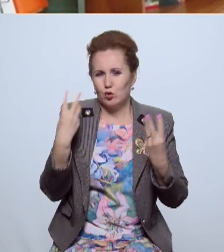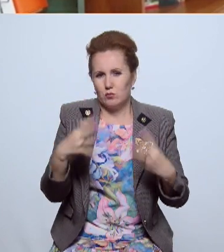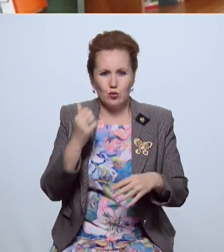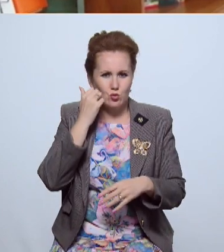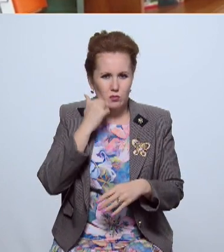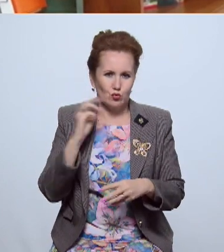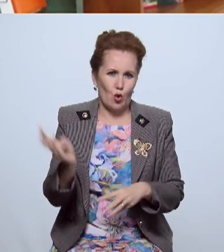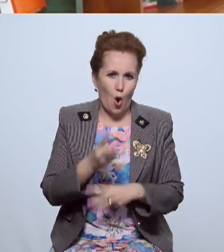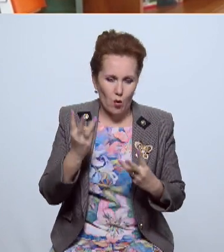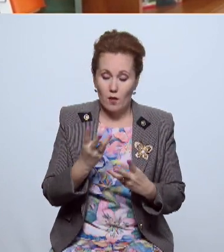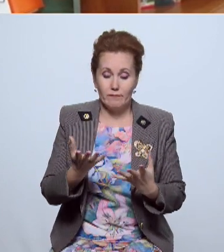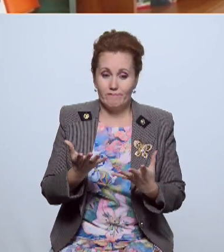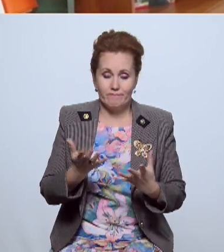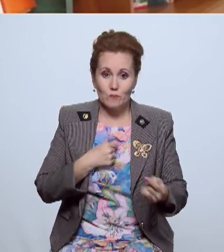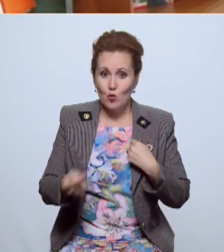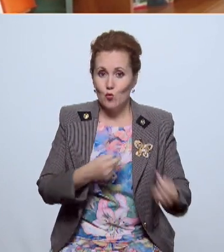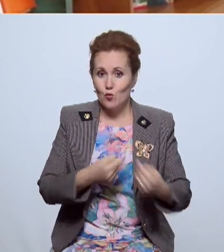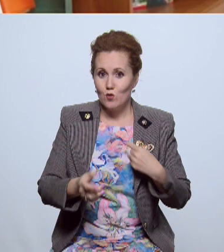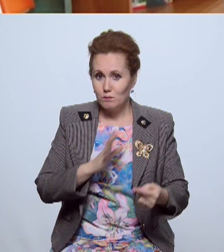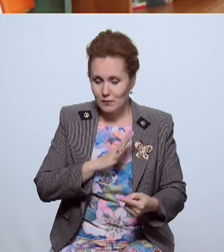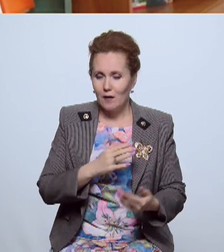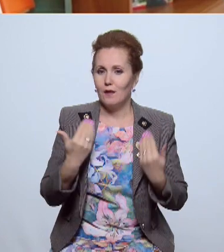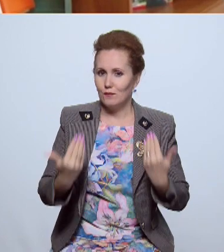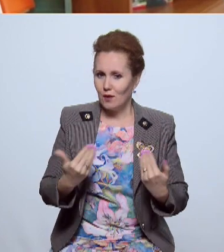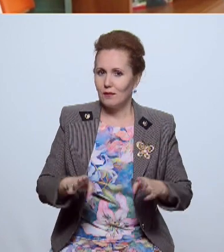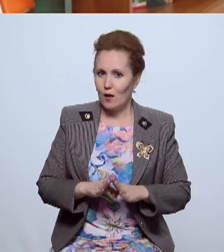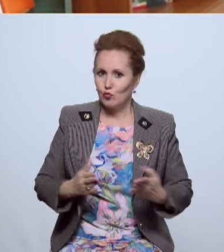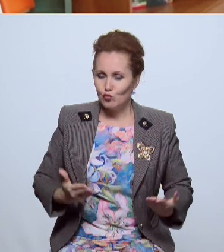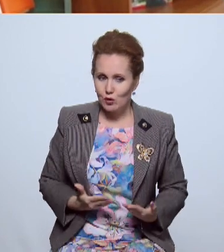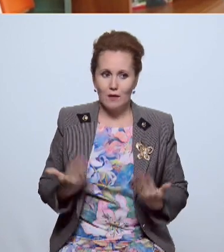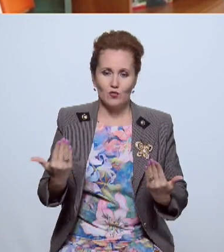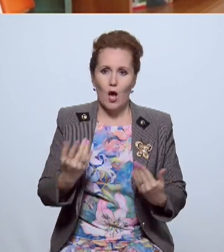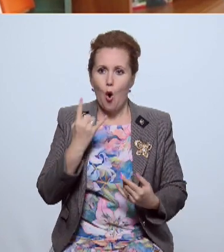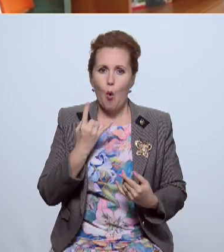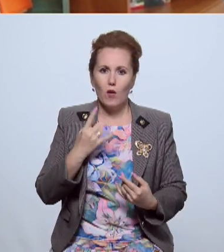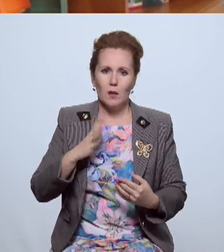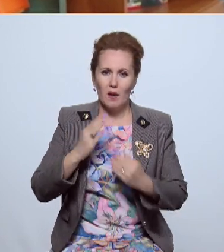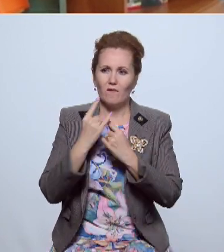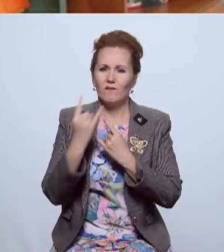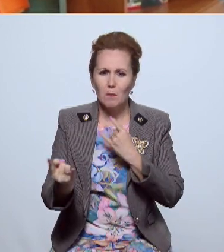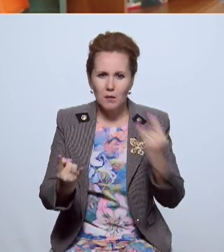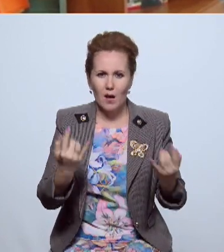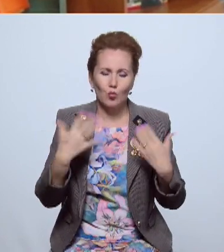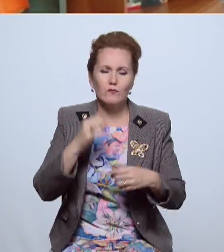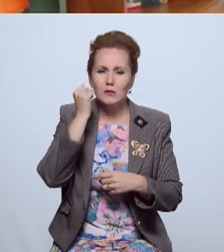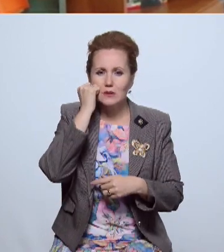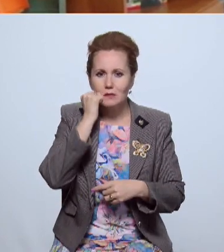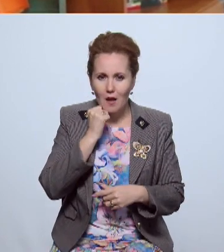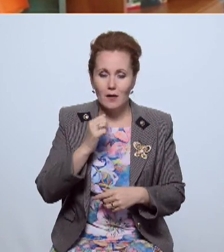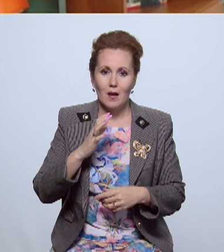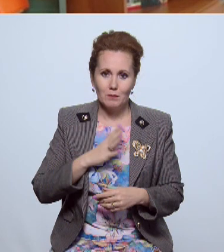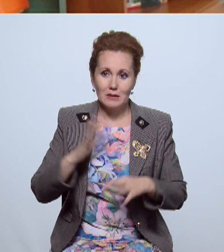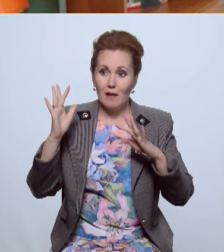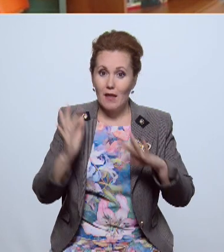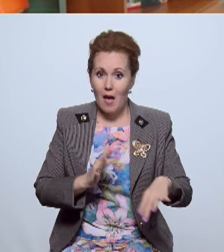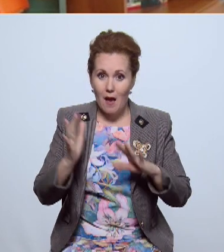током дергала. Вот так вот ходили, мы жили. Окна все у нас просто выпадывали, рамы старые, да, просто